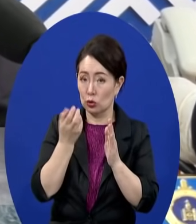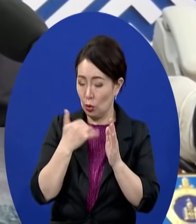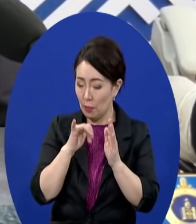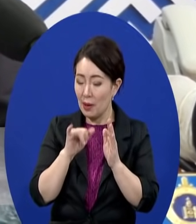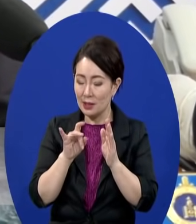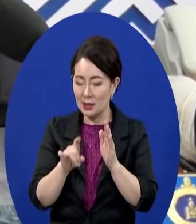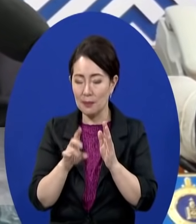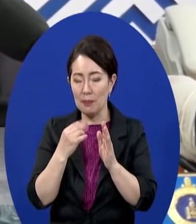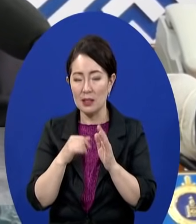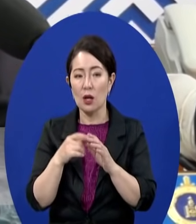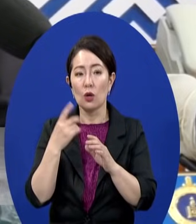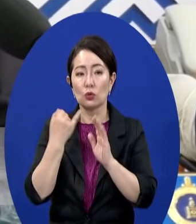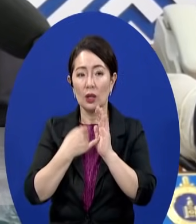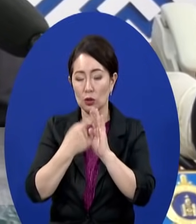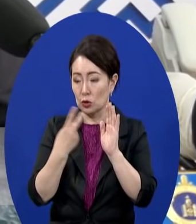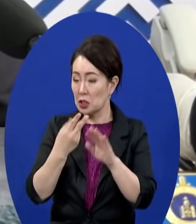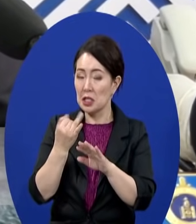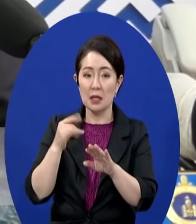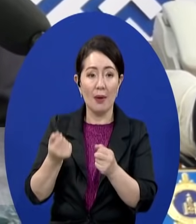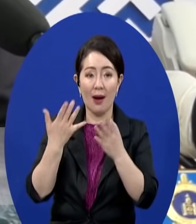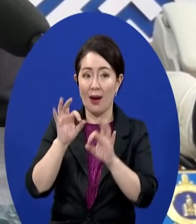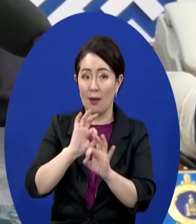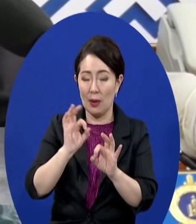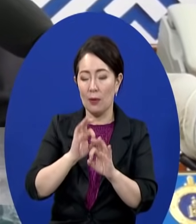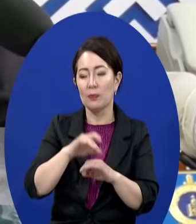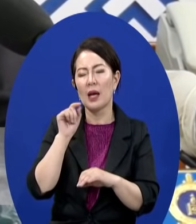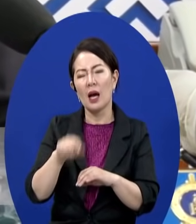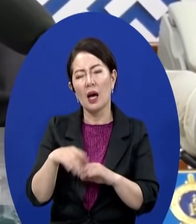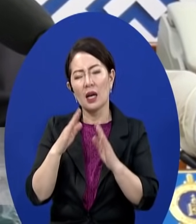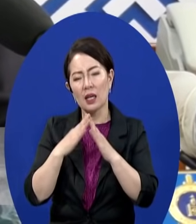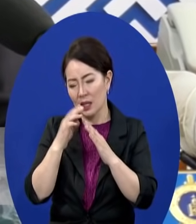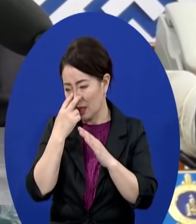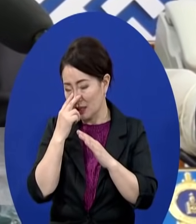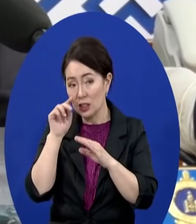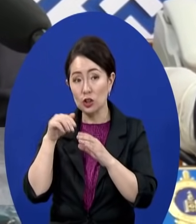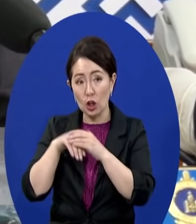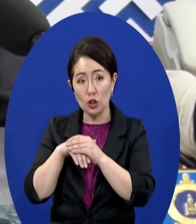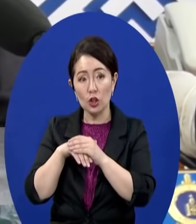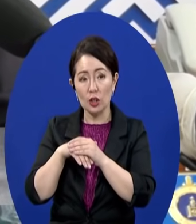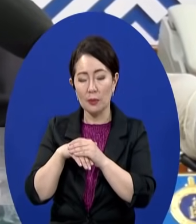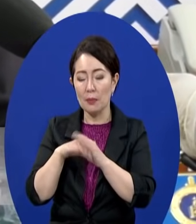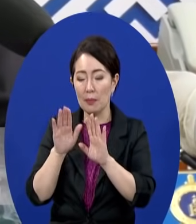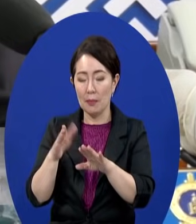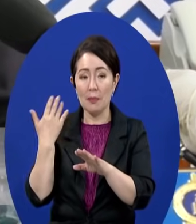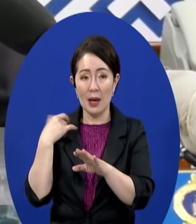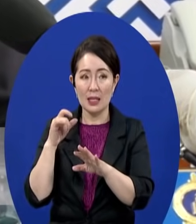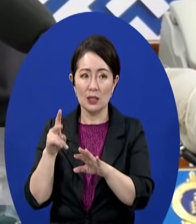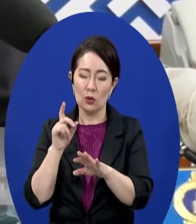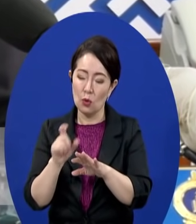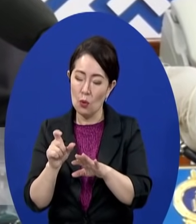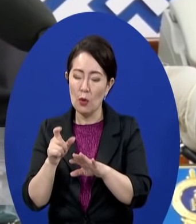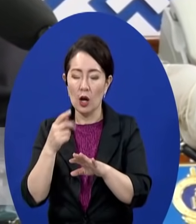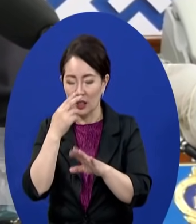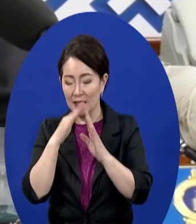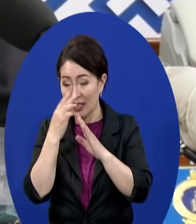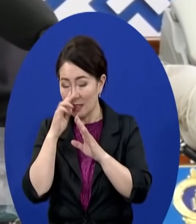бол 2-ноос өмнө ийм тохиолдол гараагүй. Зүгээр гэрийн ажилтанд байсан болон байгаа